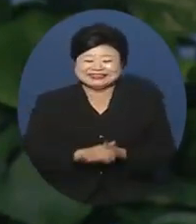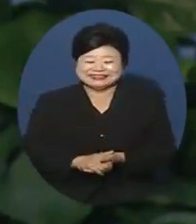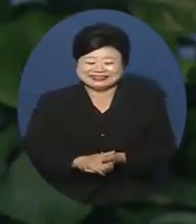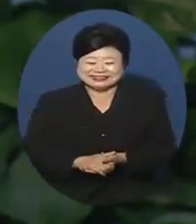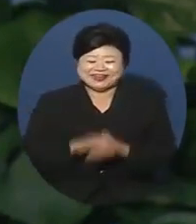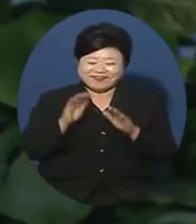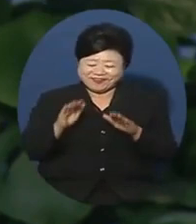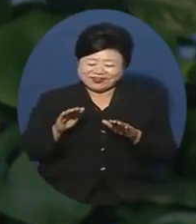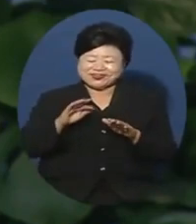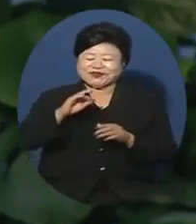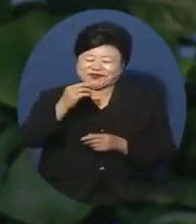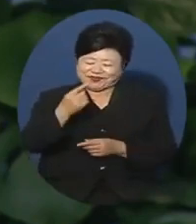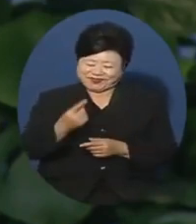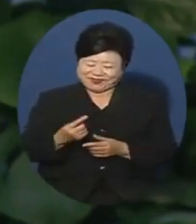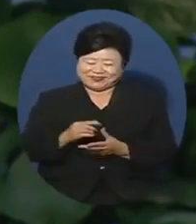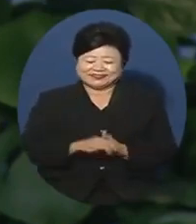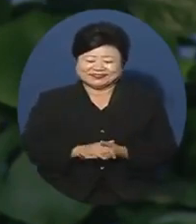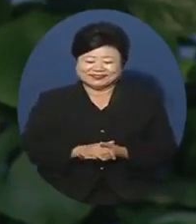오늘도